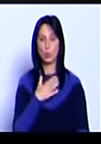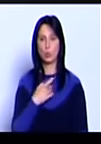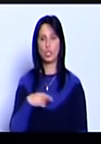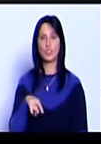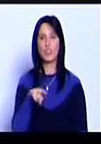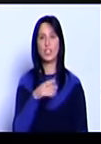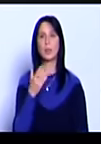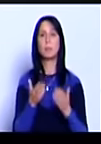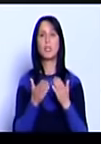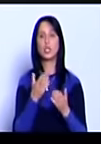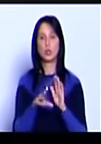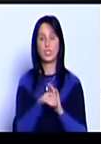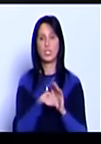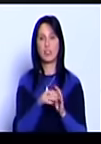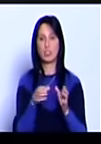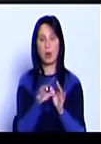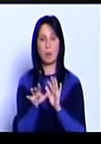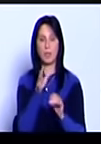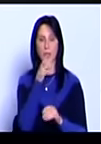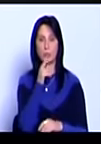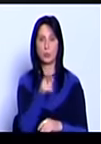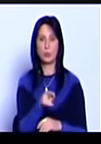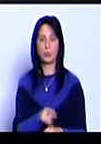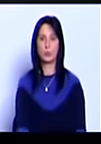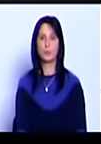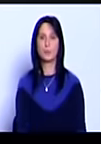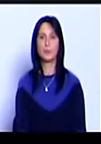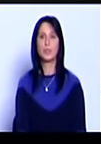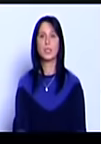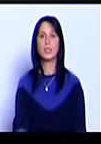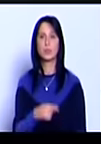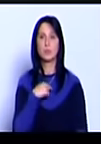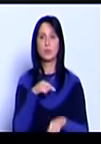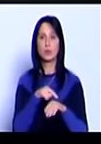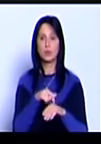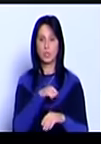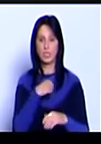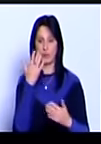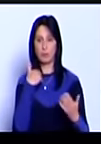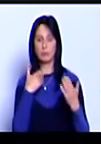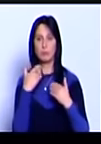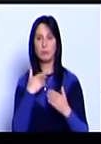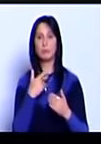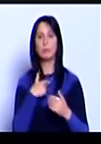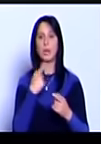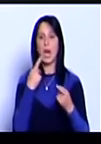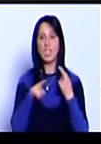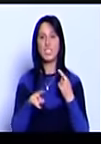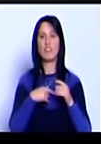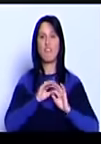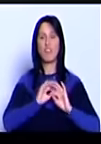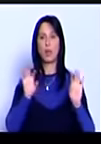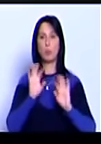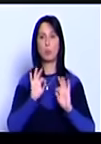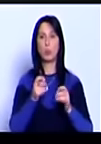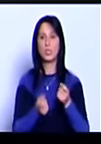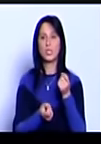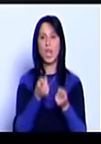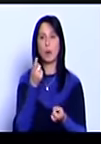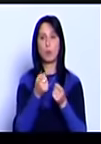მით უმეტეს საარჩევნო კამპანიის დროს ვცდილობთ თვით დემონსტრირებას და საკუთარი განსხვავებულობის